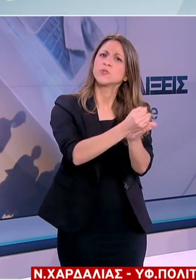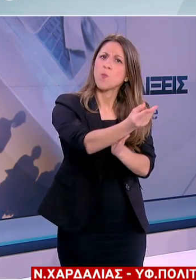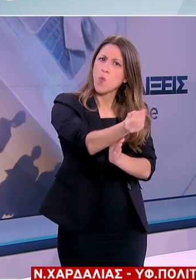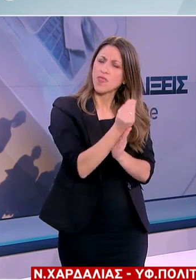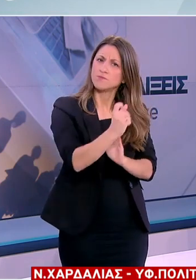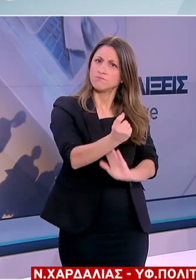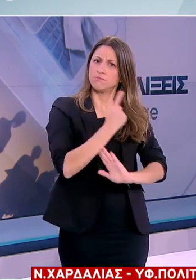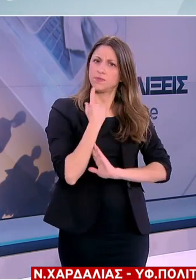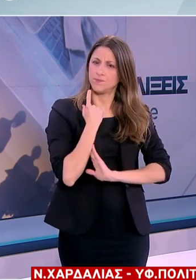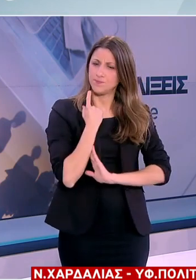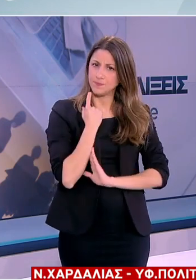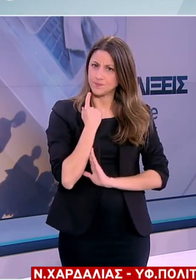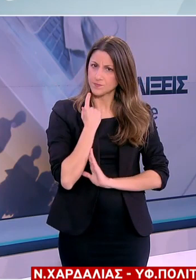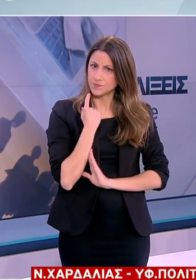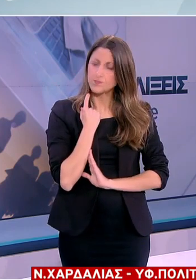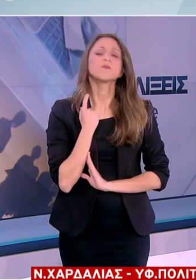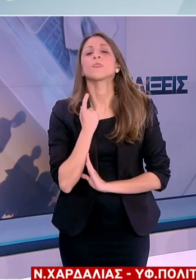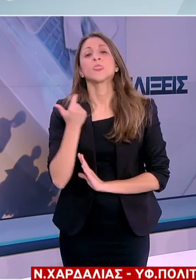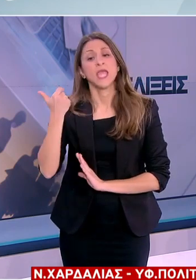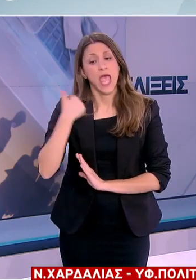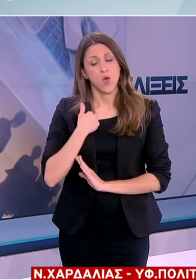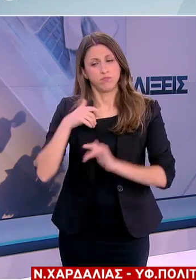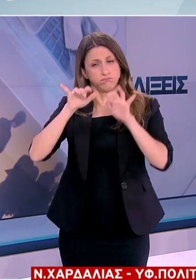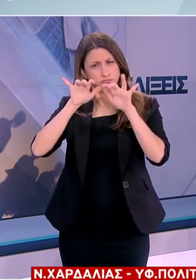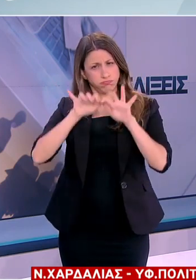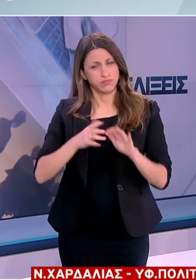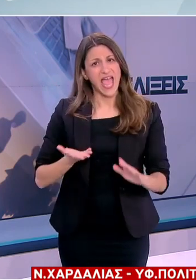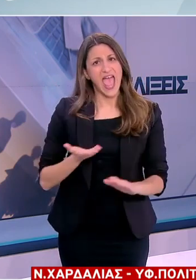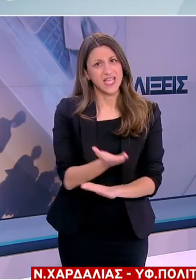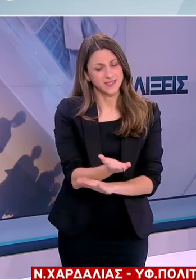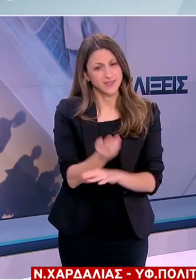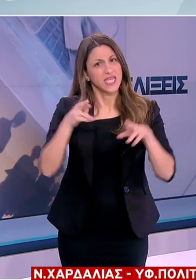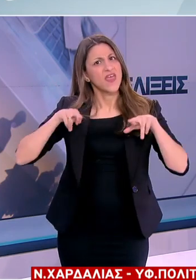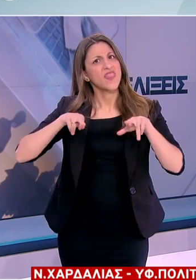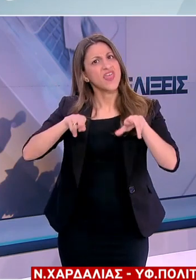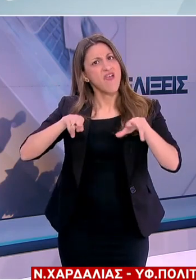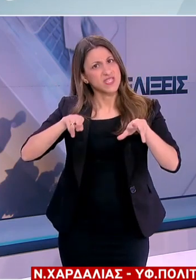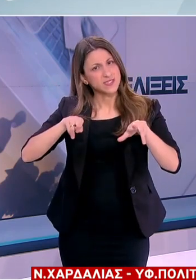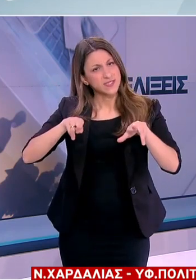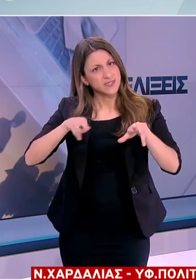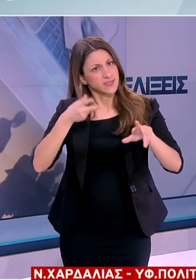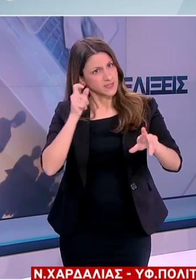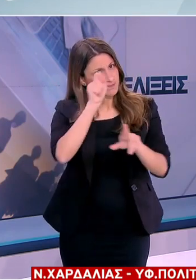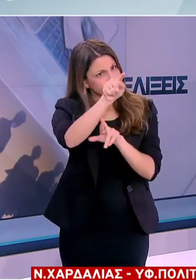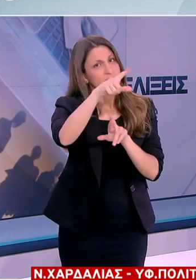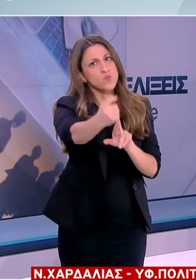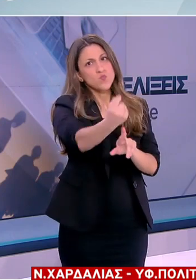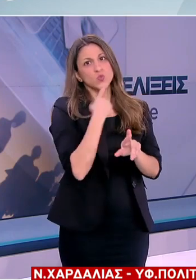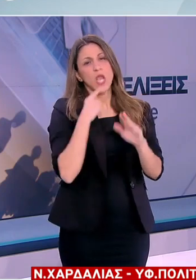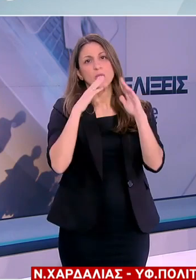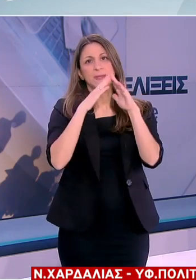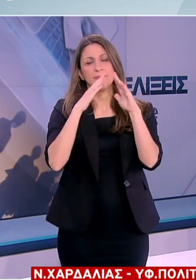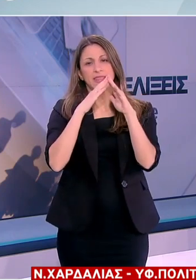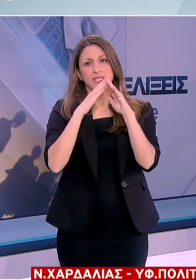πιστοποιητικών θα πραγματοποιείται στη διεύθυνση που θα δηλώνουν οι πολίτες χωρίς την παραμικρή χρέωση. Επιπλέον, για επίγοντα αιτήματα που απαιτούν